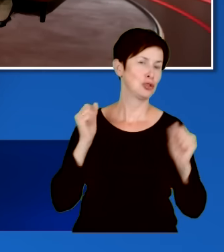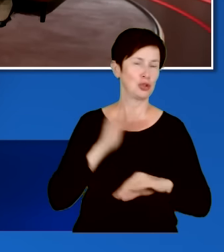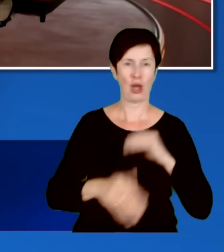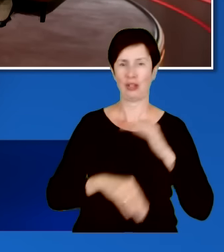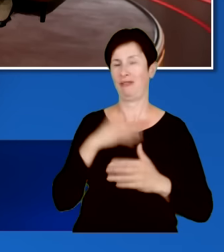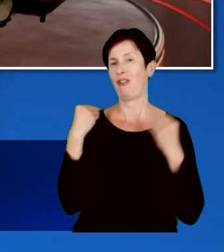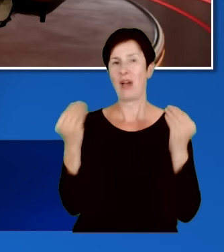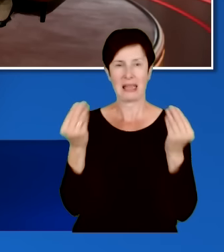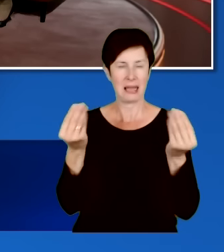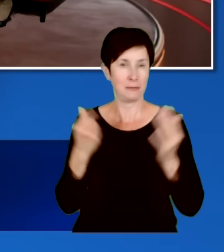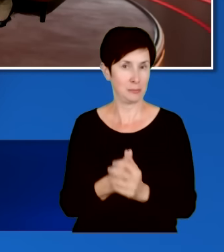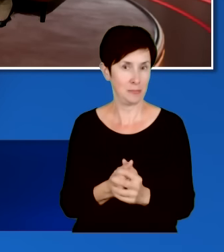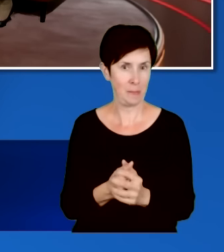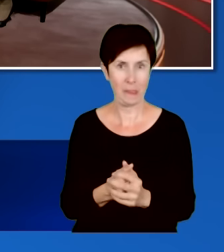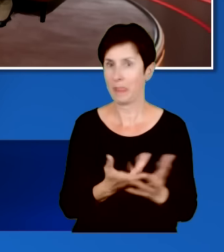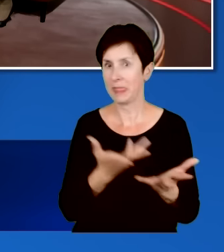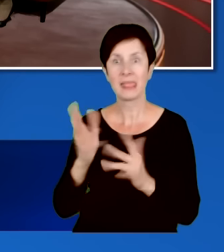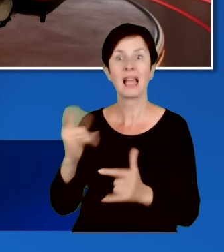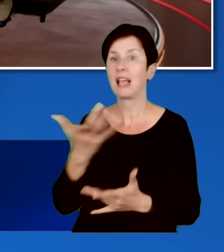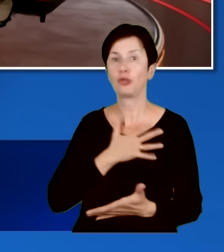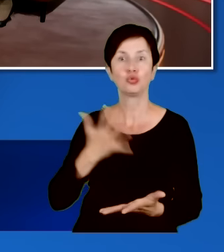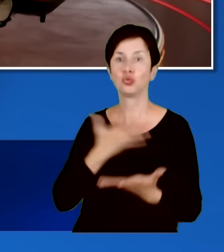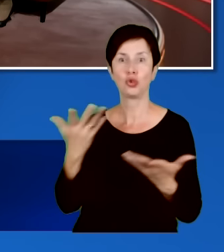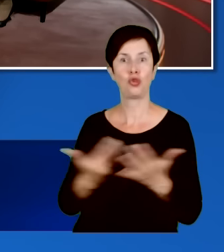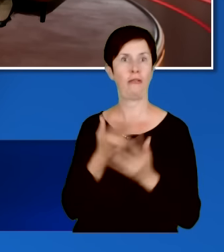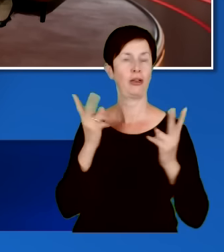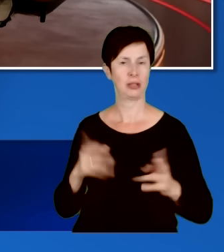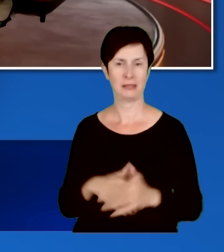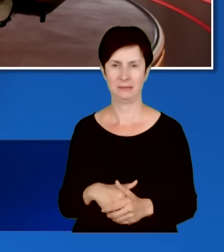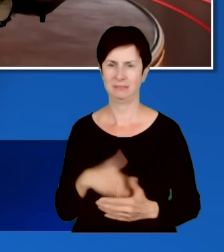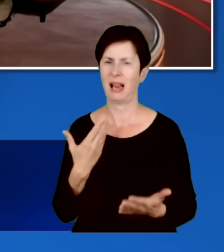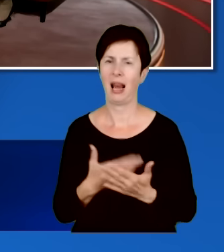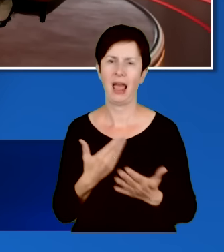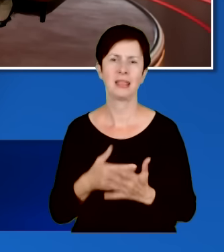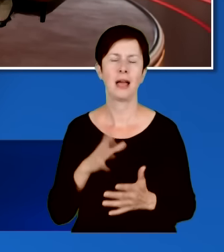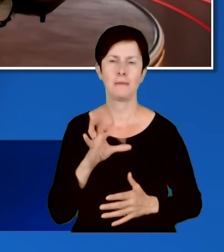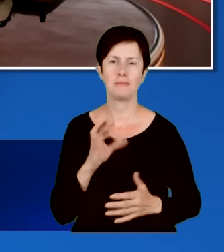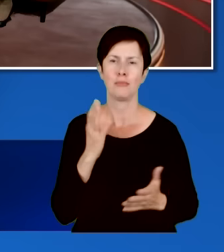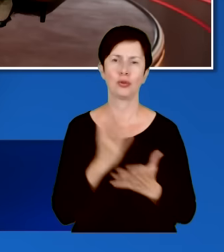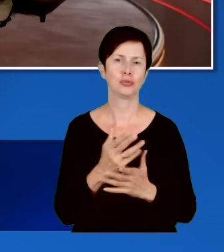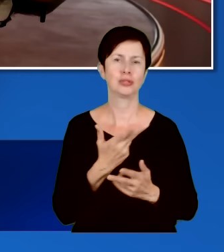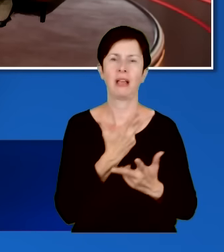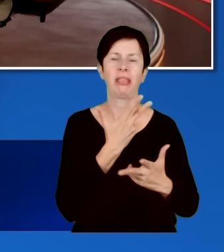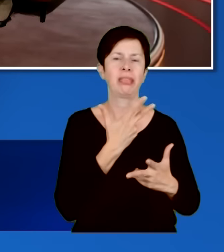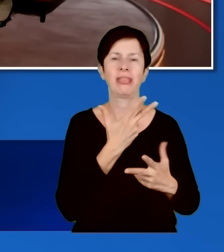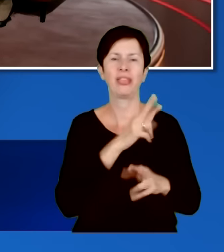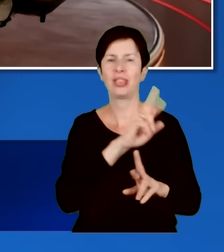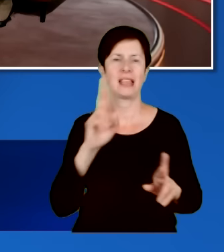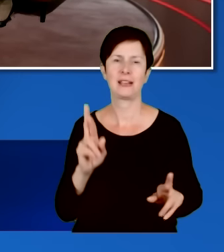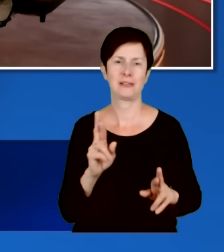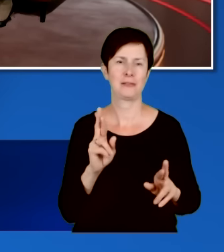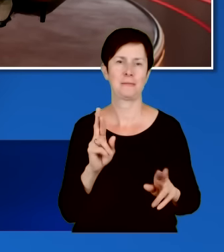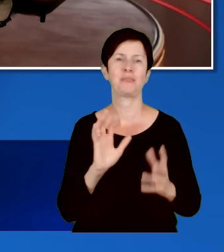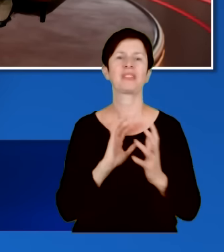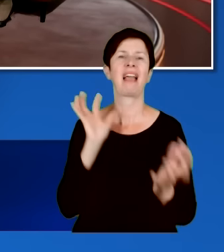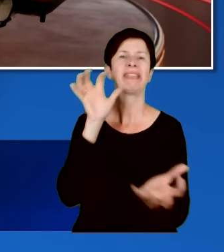No jak w się odnajduje w tej nowej rzeczywistości dlatego że nikt już dinozaury nie rzuca bo wzystkie dinozaury